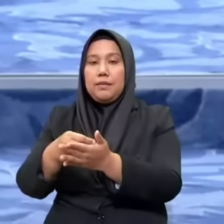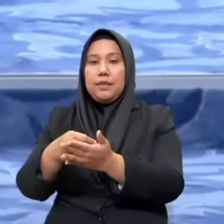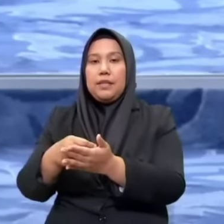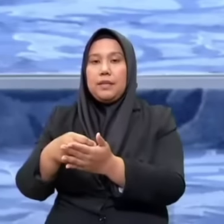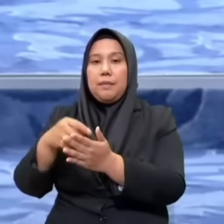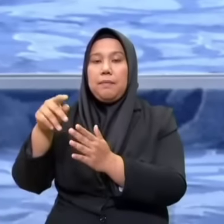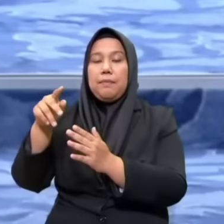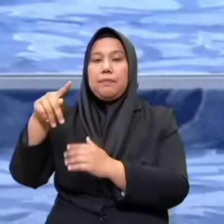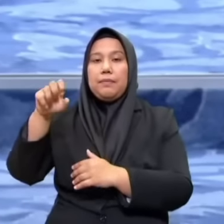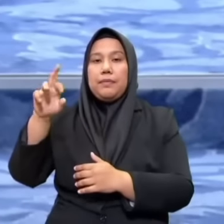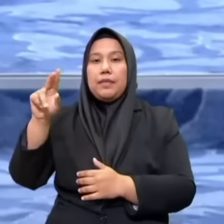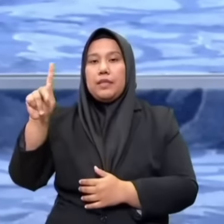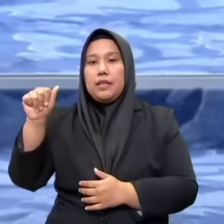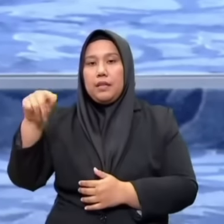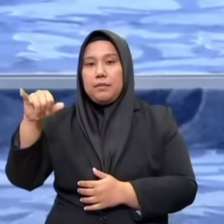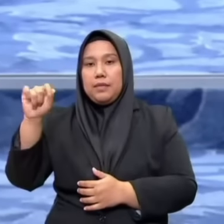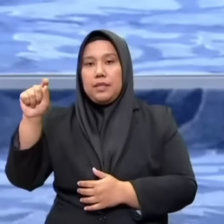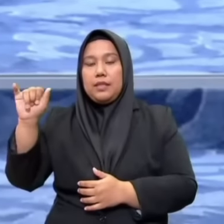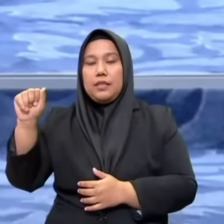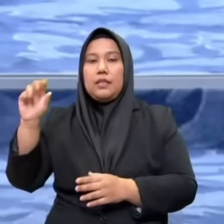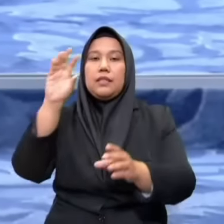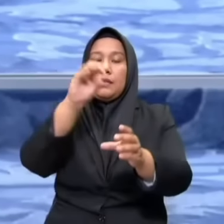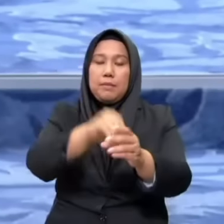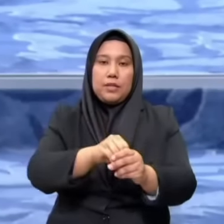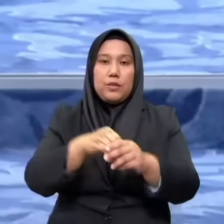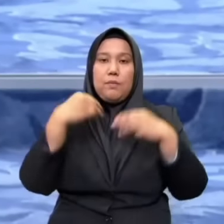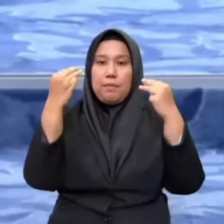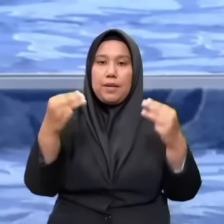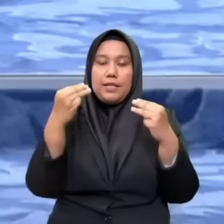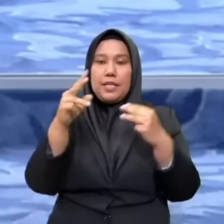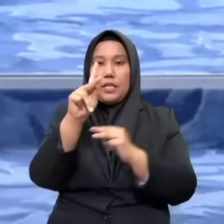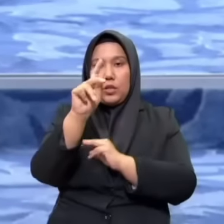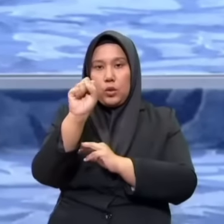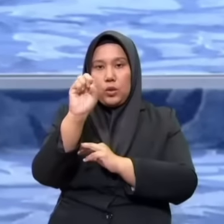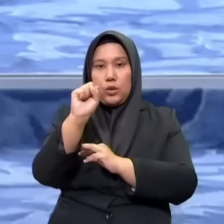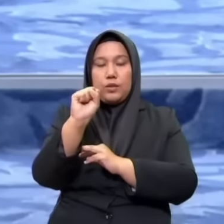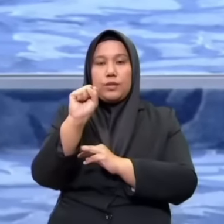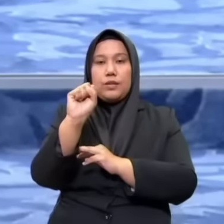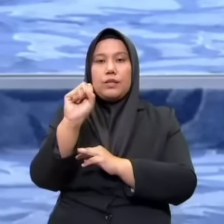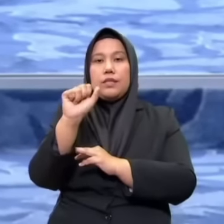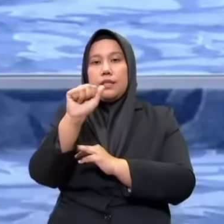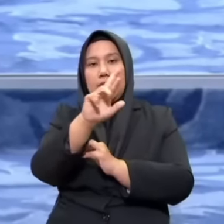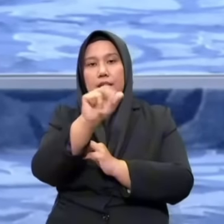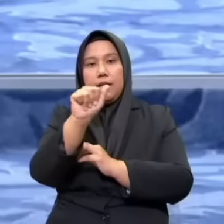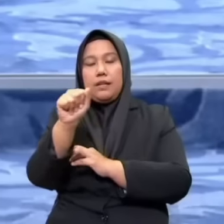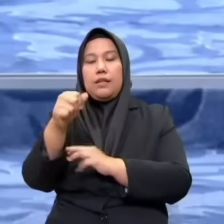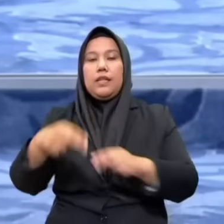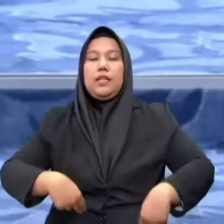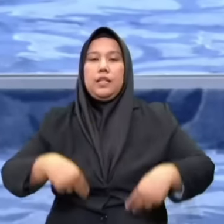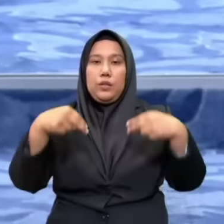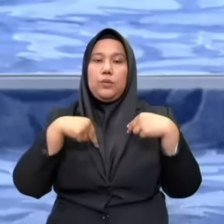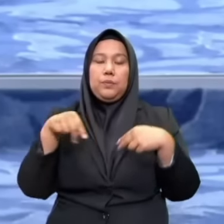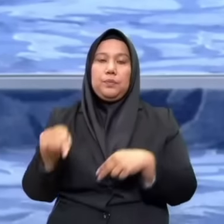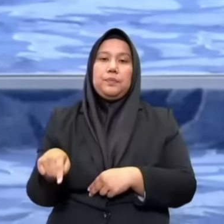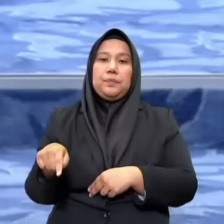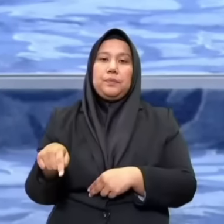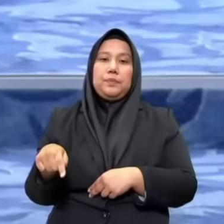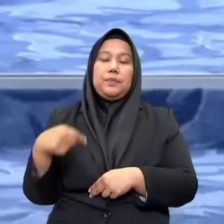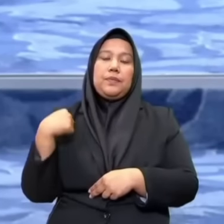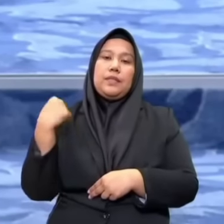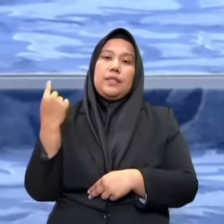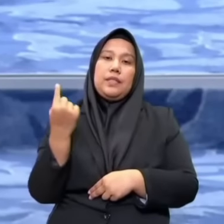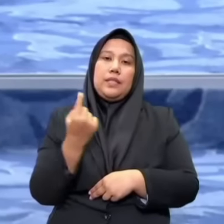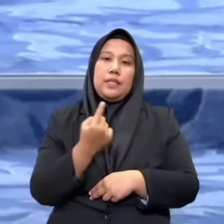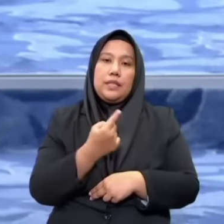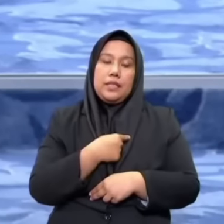baru termasuk majlis kos sara hidup dan dialog kita, libat urus kita